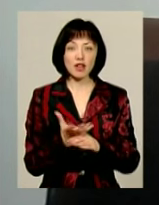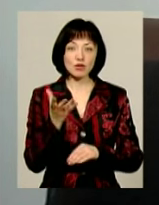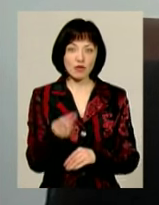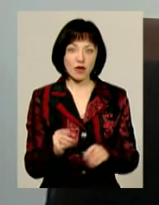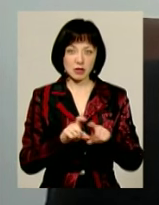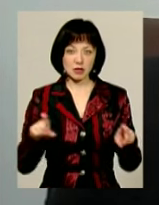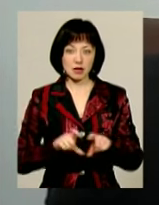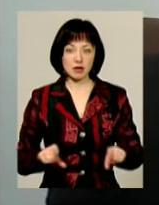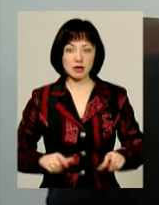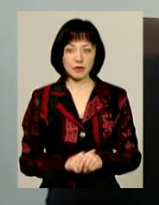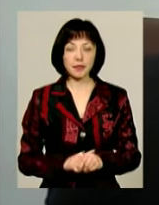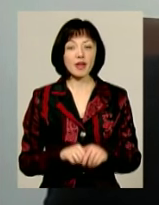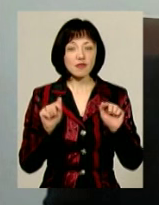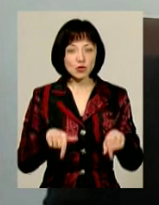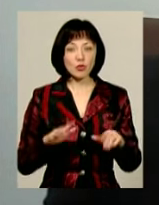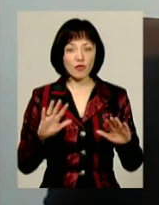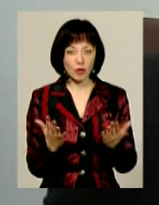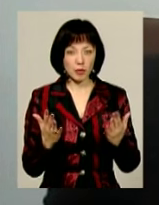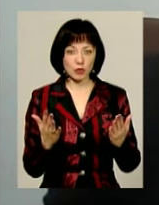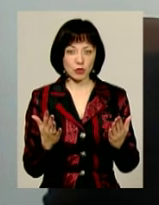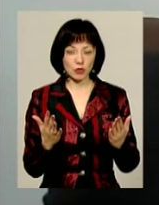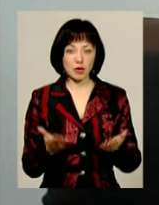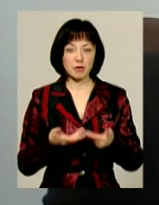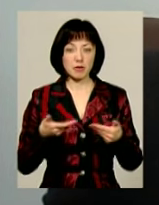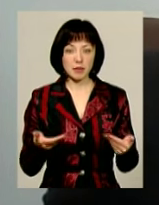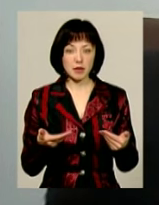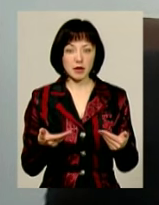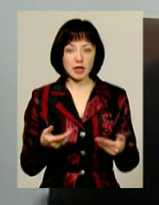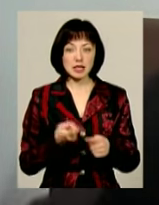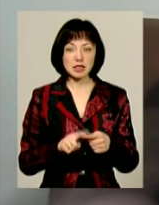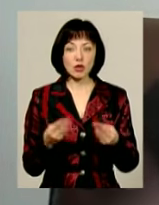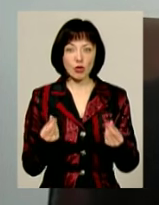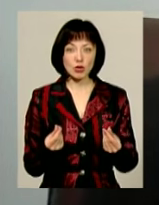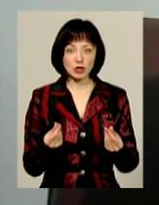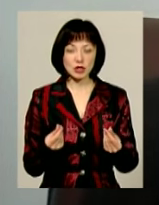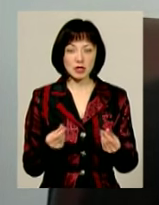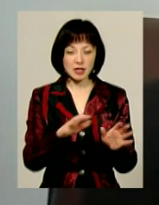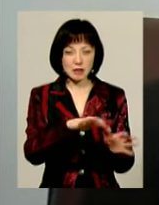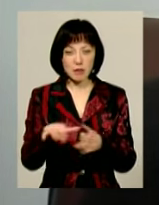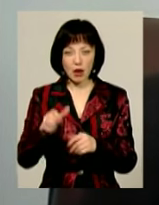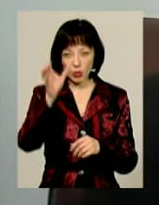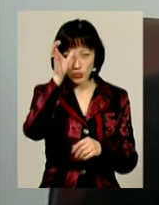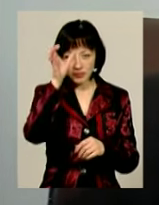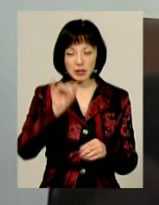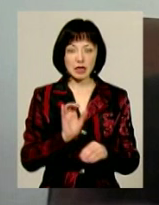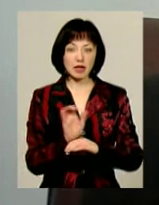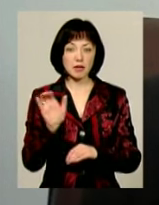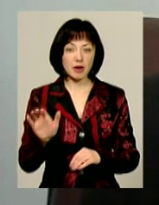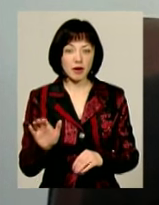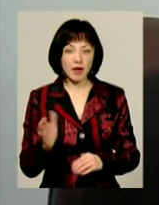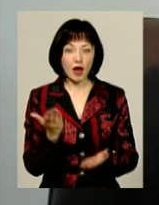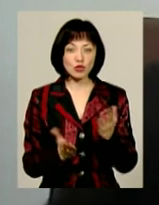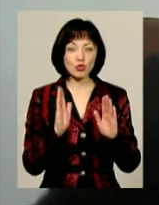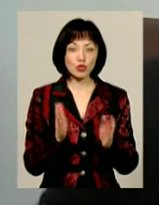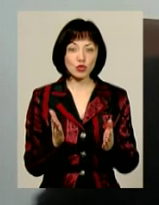ці заклади. В даному випадку ми ці кошти вилучили з освіти, і якщо в нас